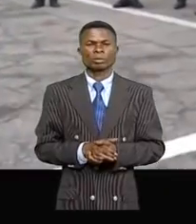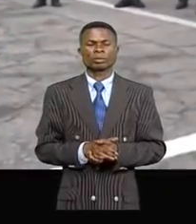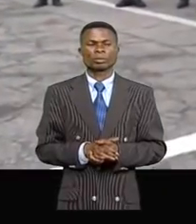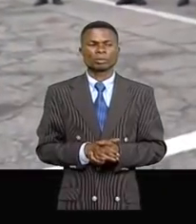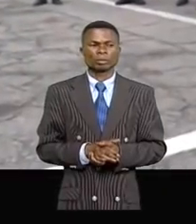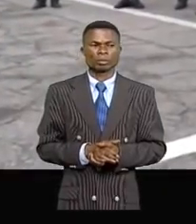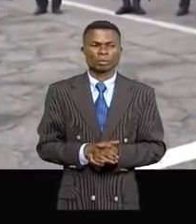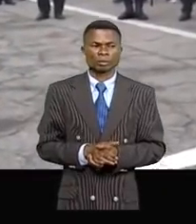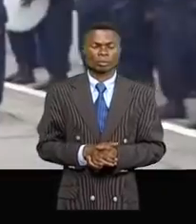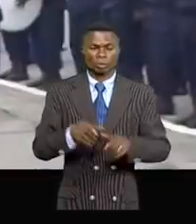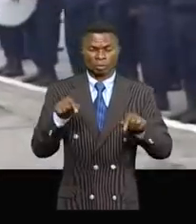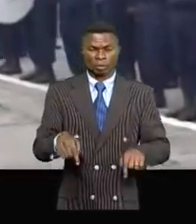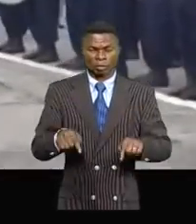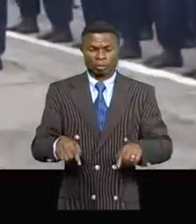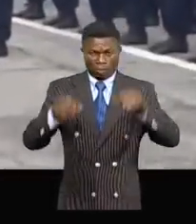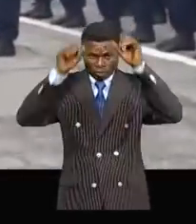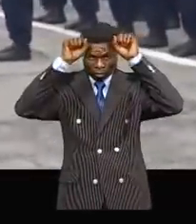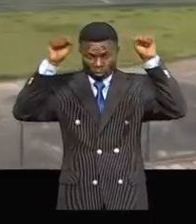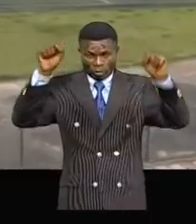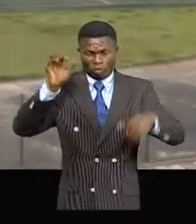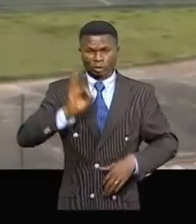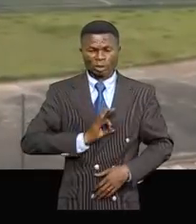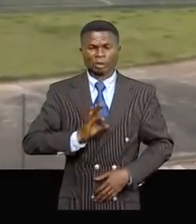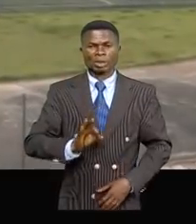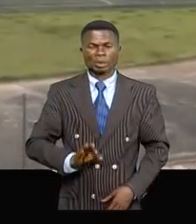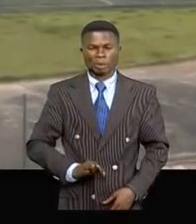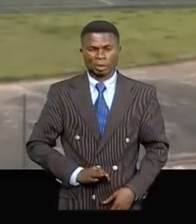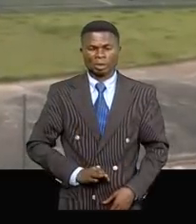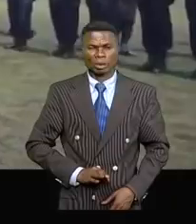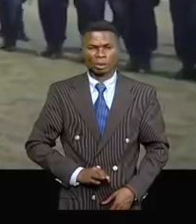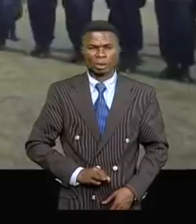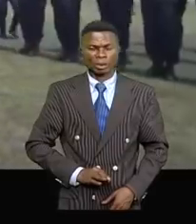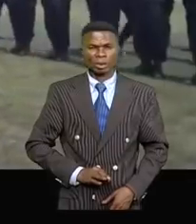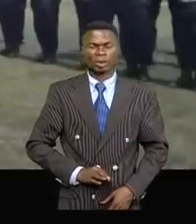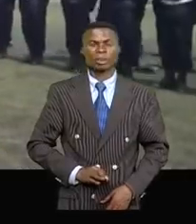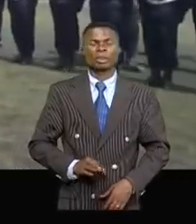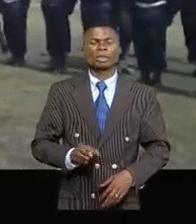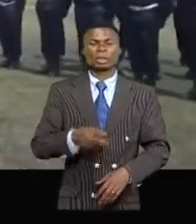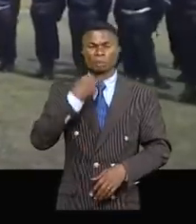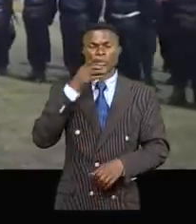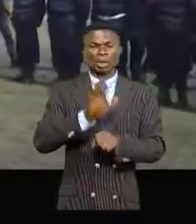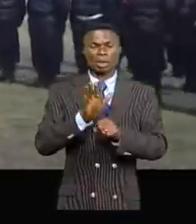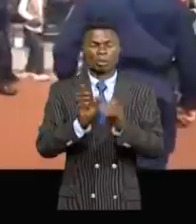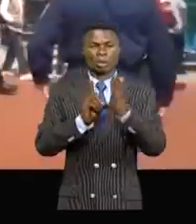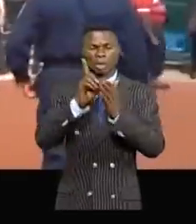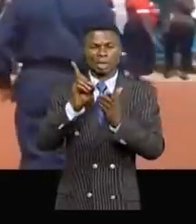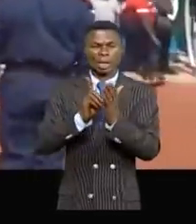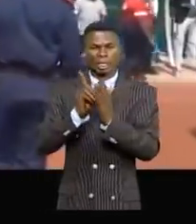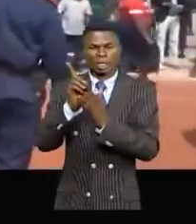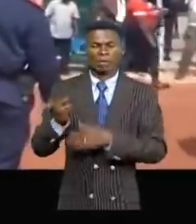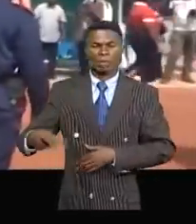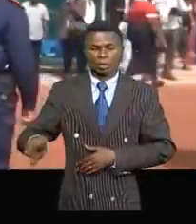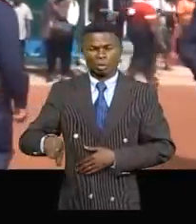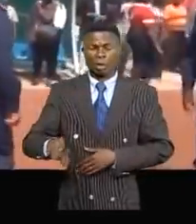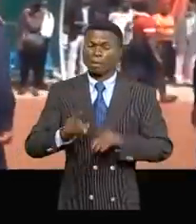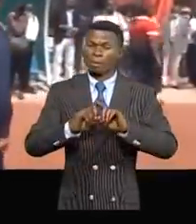Au moment où le chef de l'État Félix-Antoine Tshisekedi Tshilombo met les capes sur le développement des provinces, mais